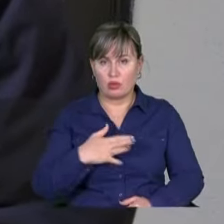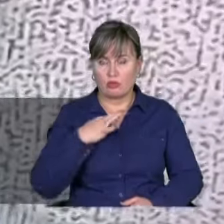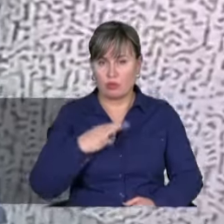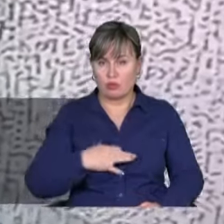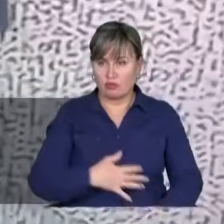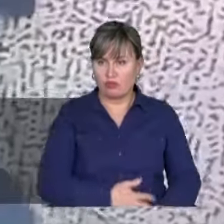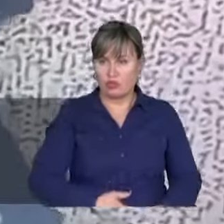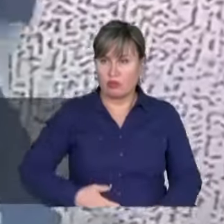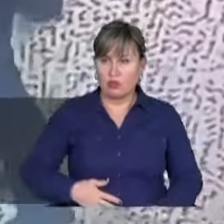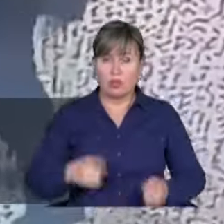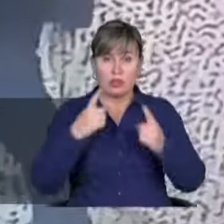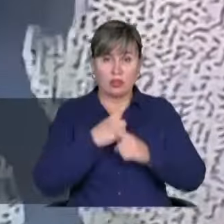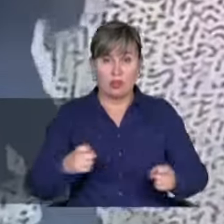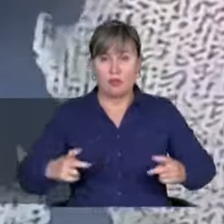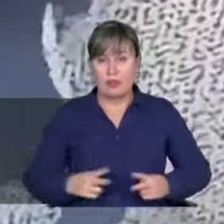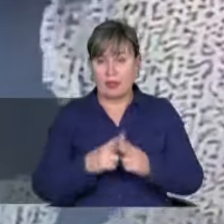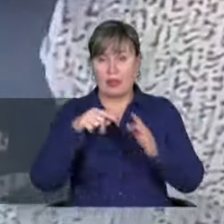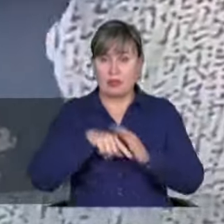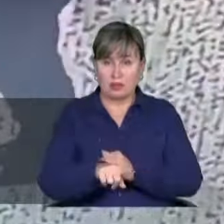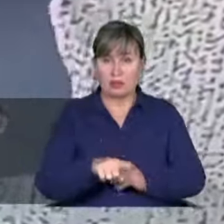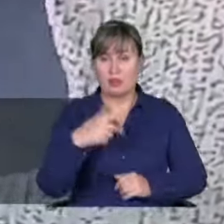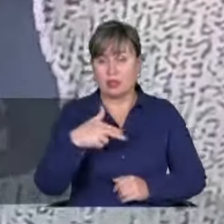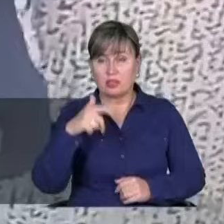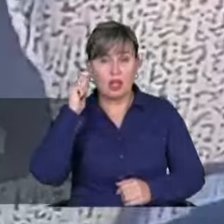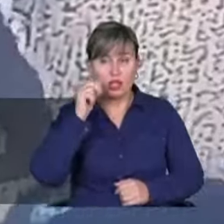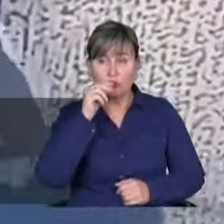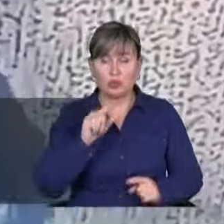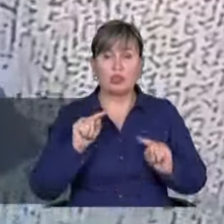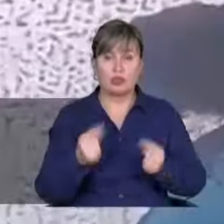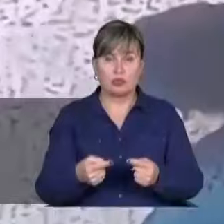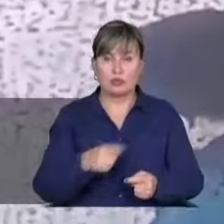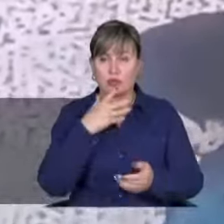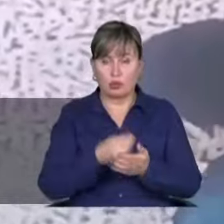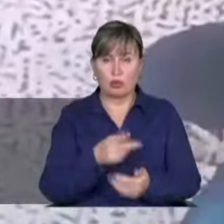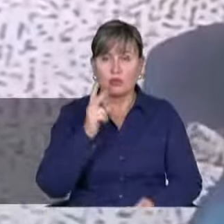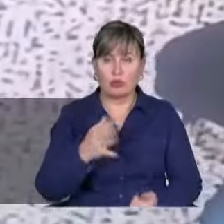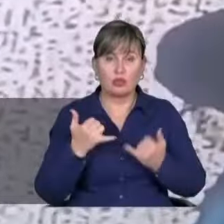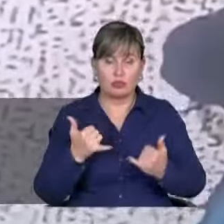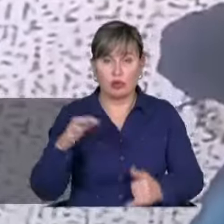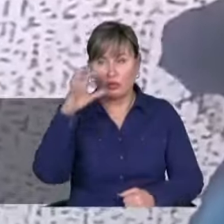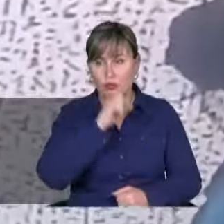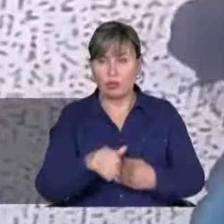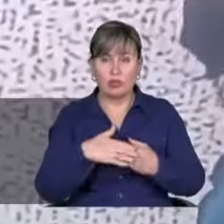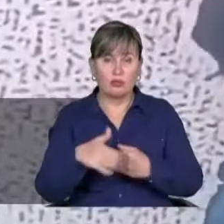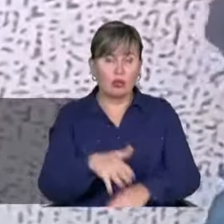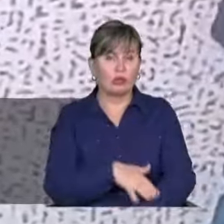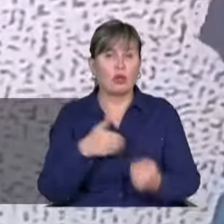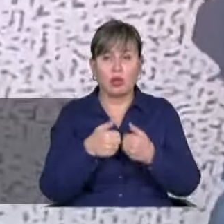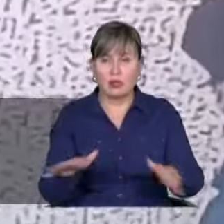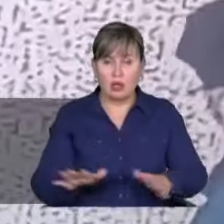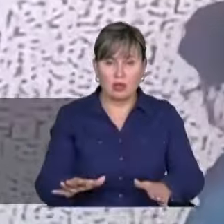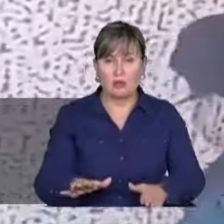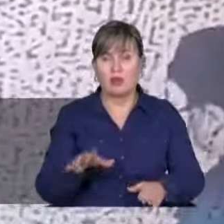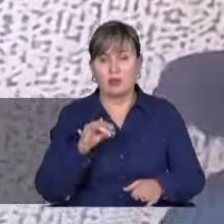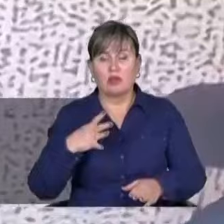живот. Как сообщили в столичном департаменте полиции, 30-летнего мужчину задержали в собственной квартире сегодня ночью. Дверь он долго не открывал. Стражам